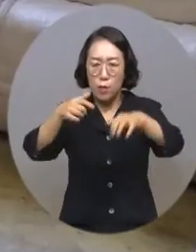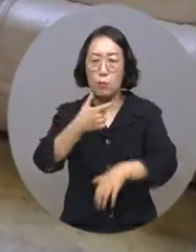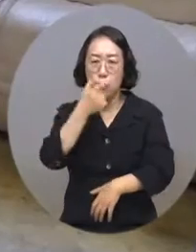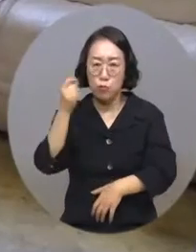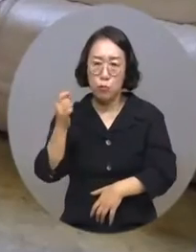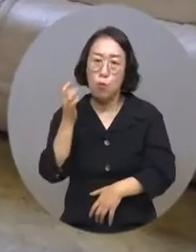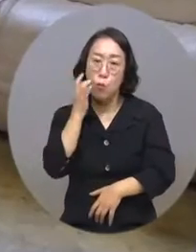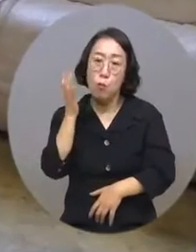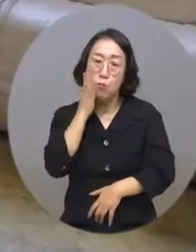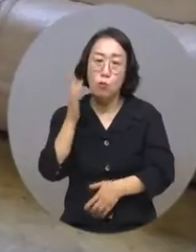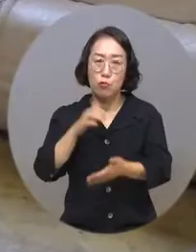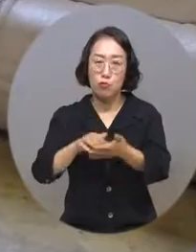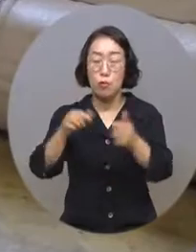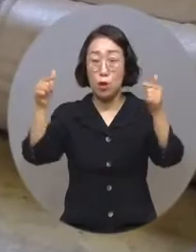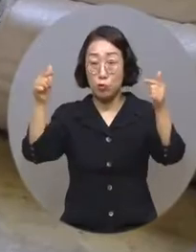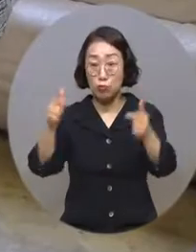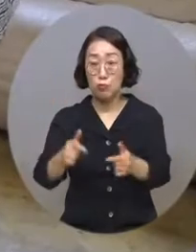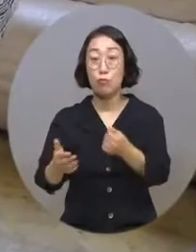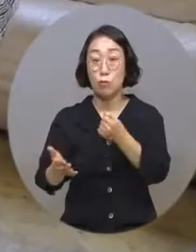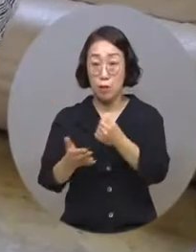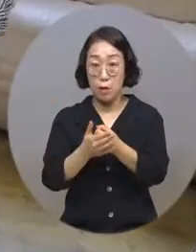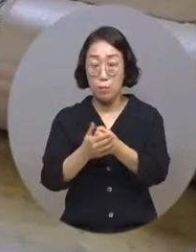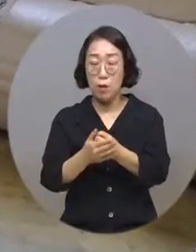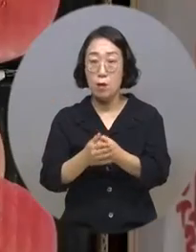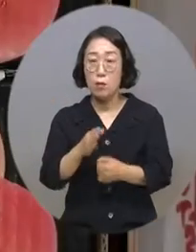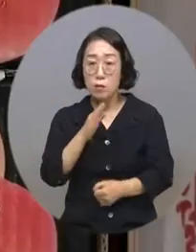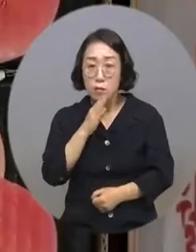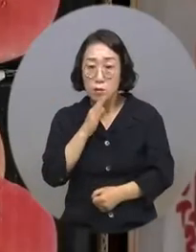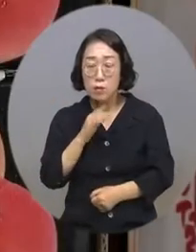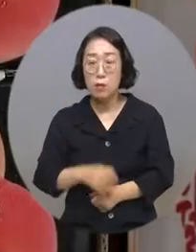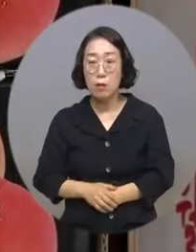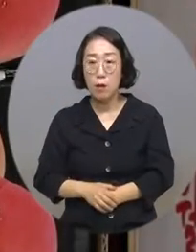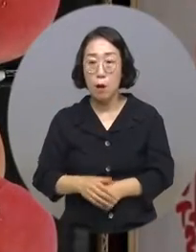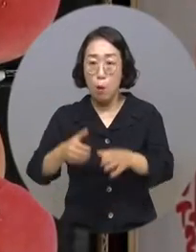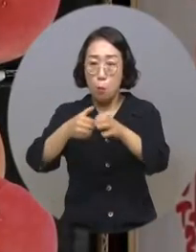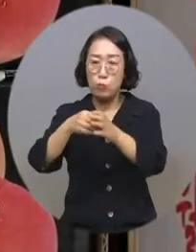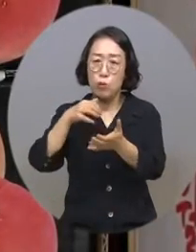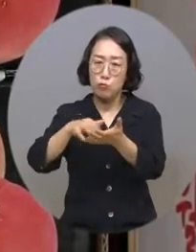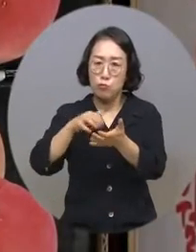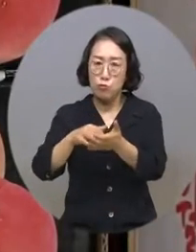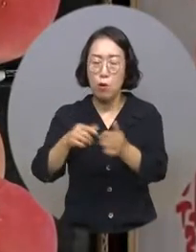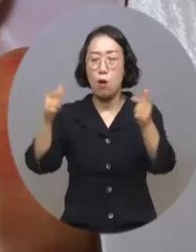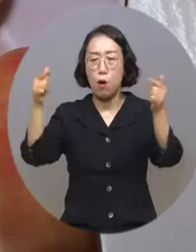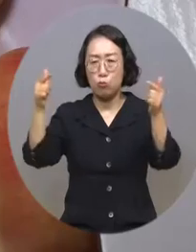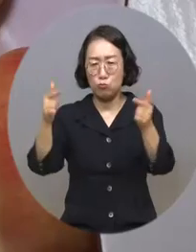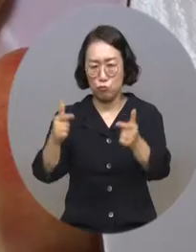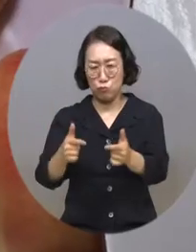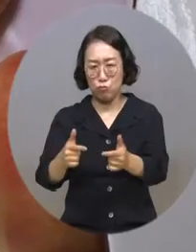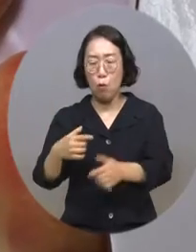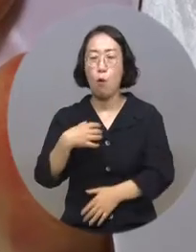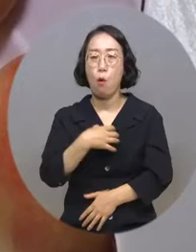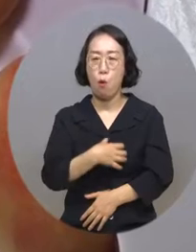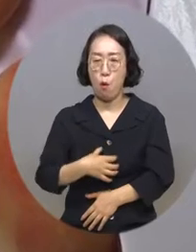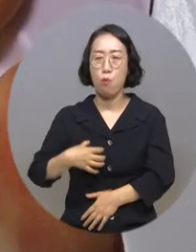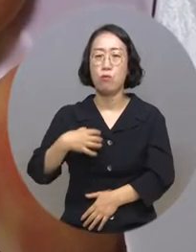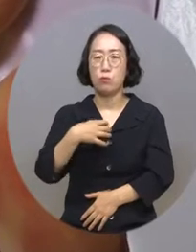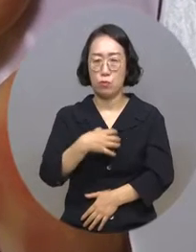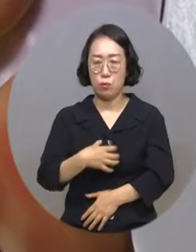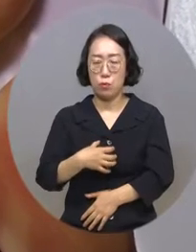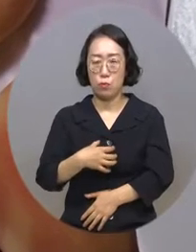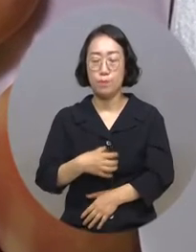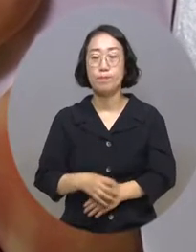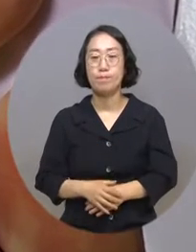꿀벌 개체수가 줄어들면서 수정이 되지 않아 예상보다 적은 착과율에 농민의